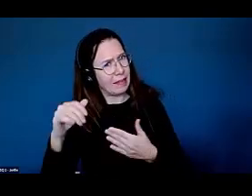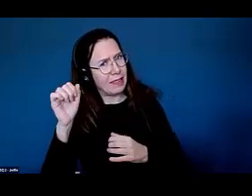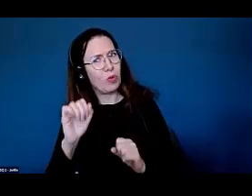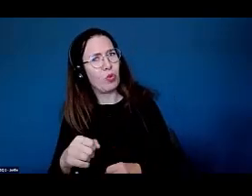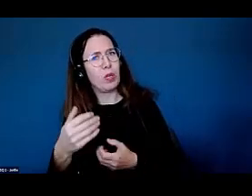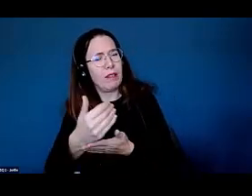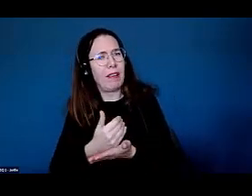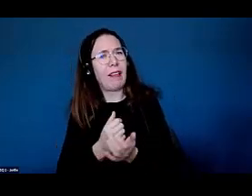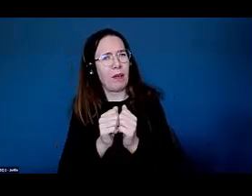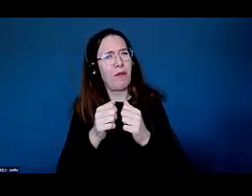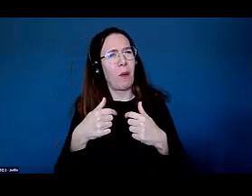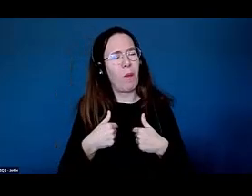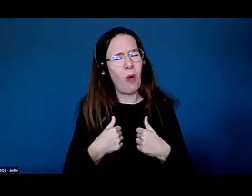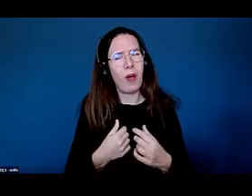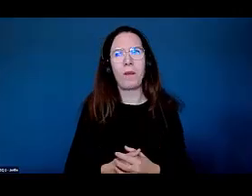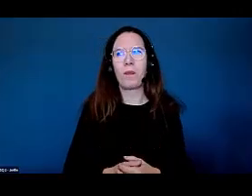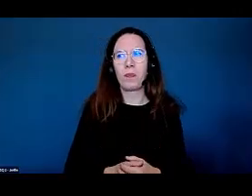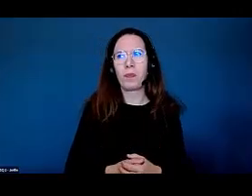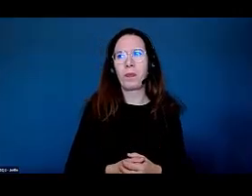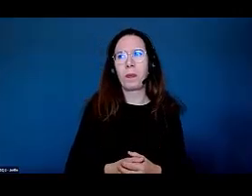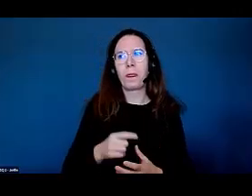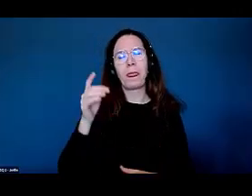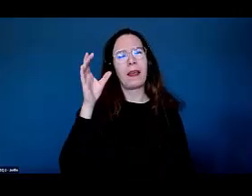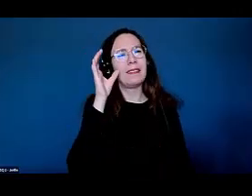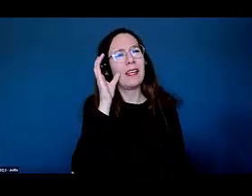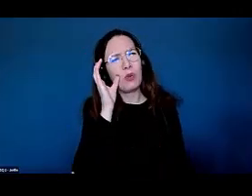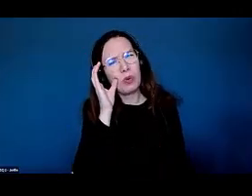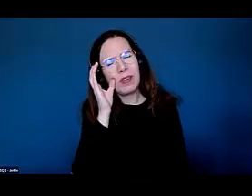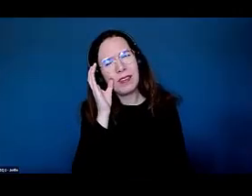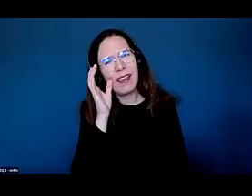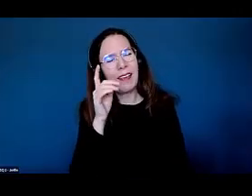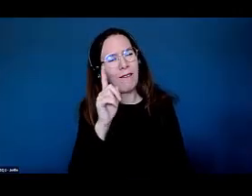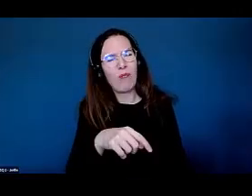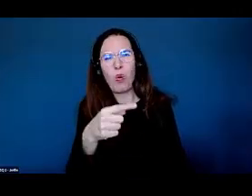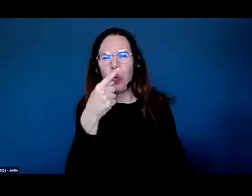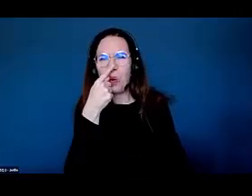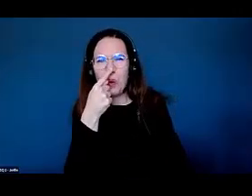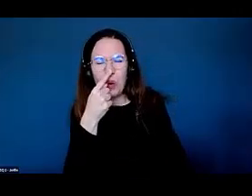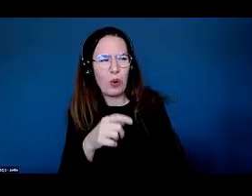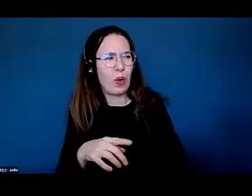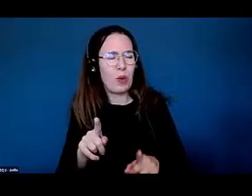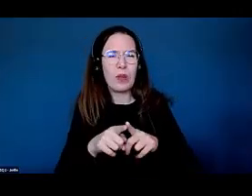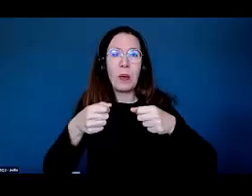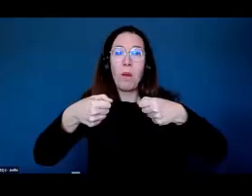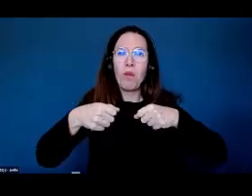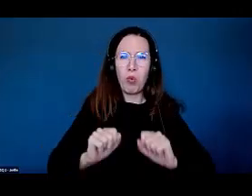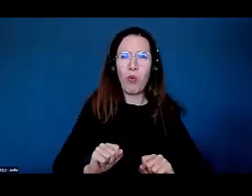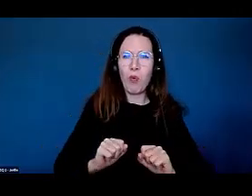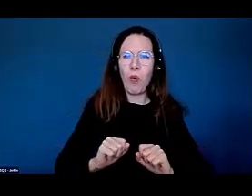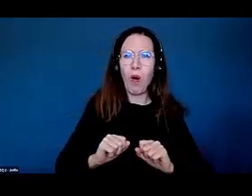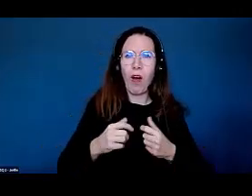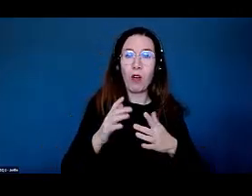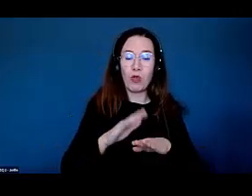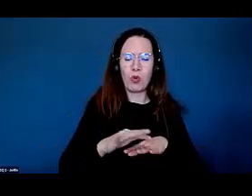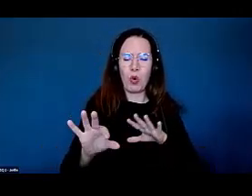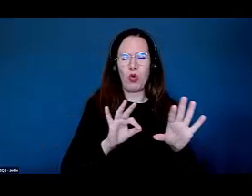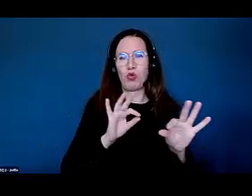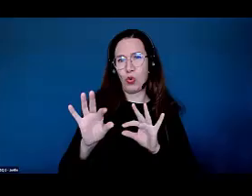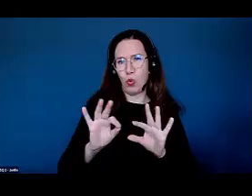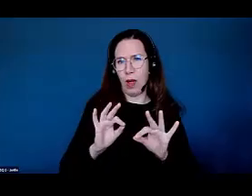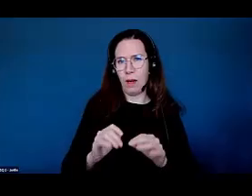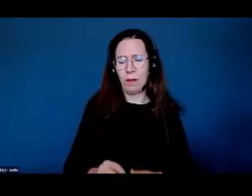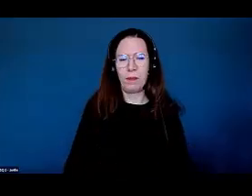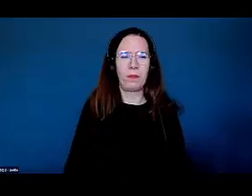qui vont rester avec moi, c'est écouter avec de la curiosité et le pouvoir du